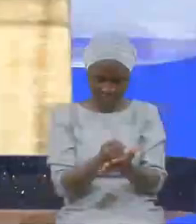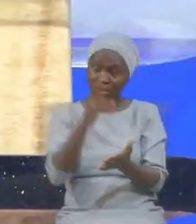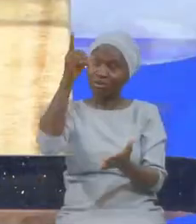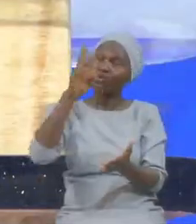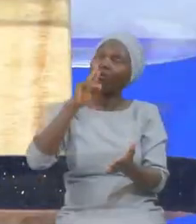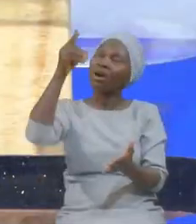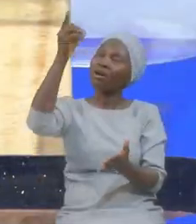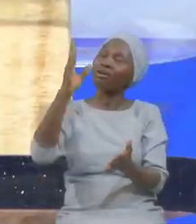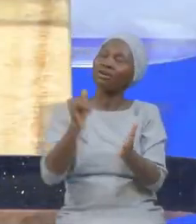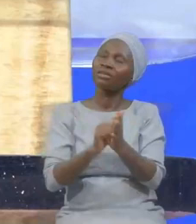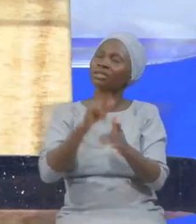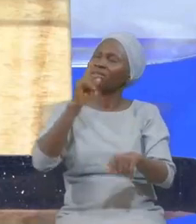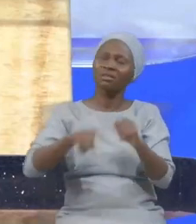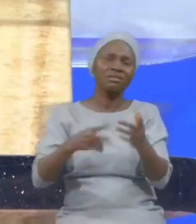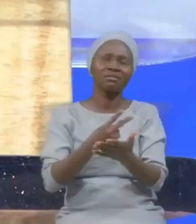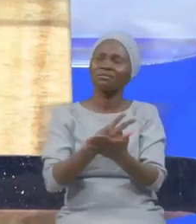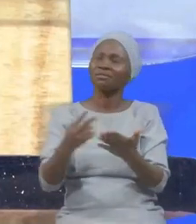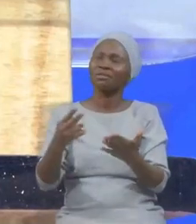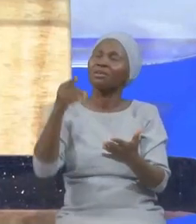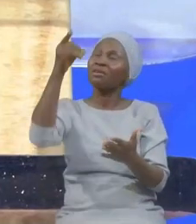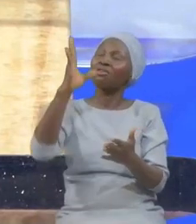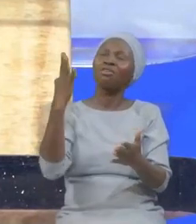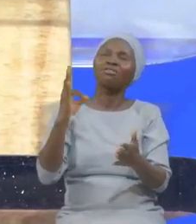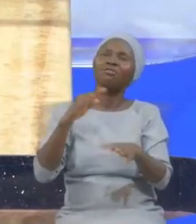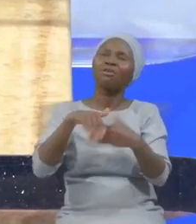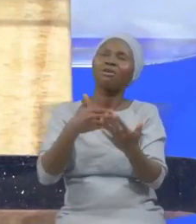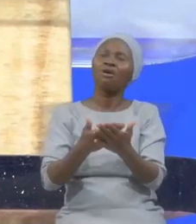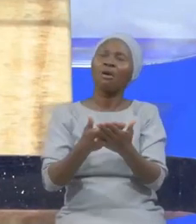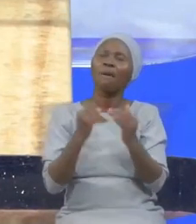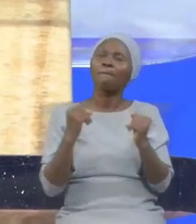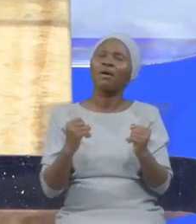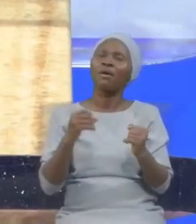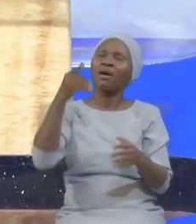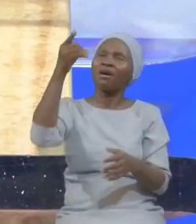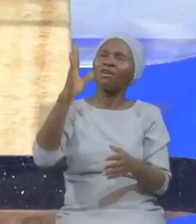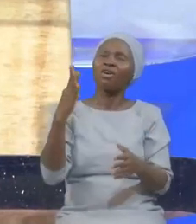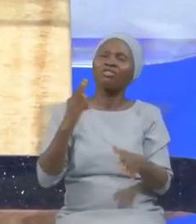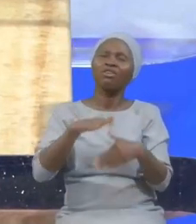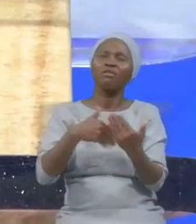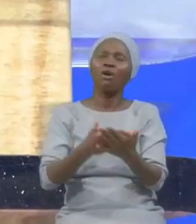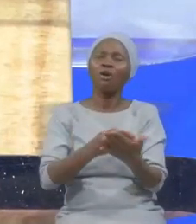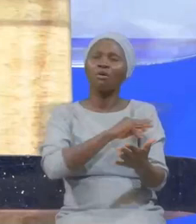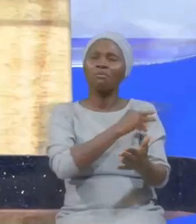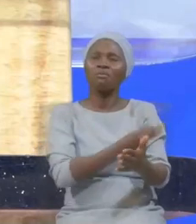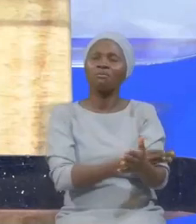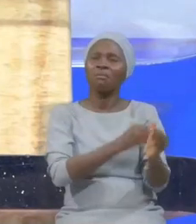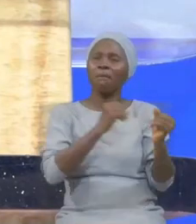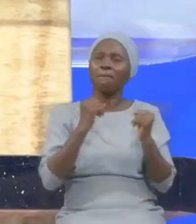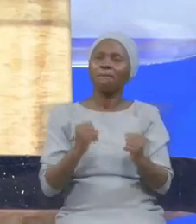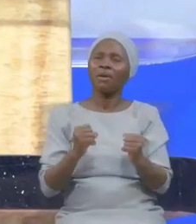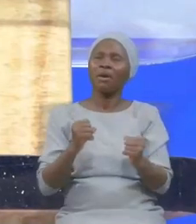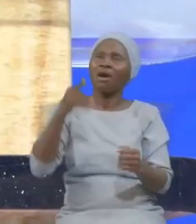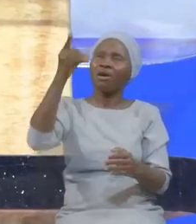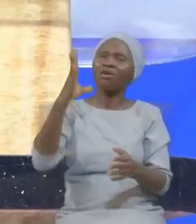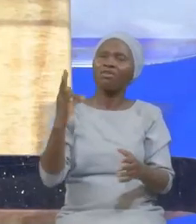Tu es le Dieu infaillible, le Dieu de toute puissance, le Dieu de toute majesté, le Dieu de